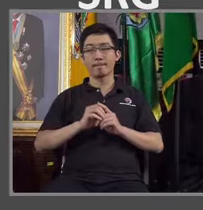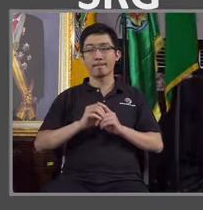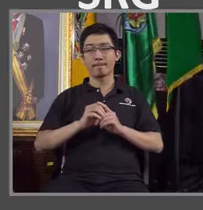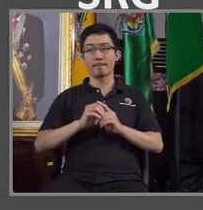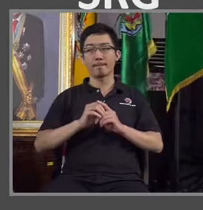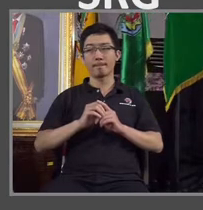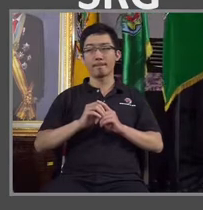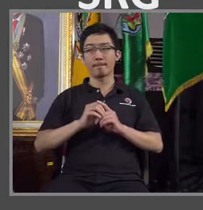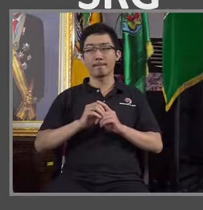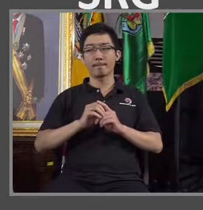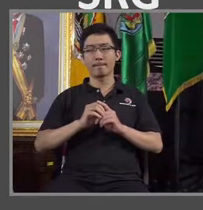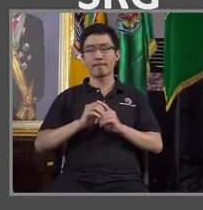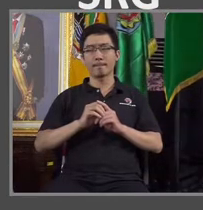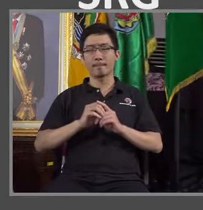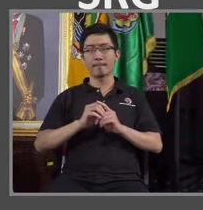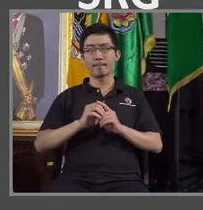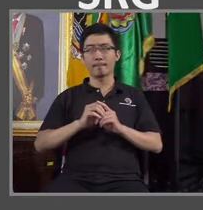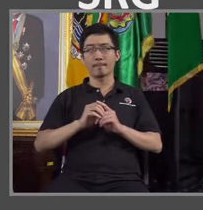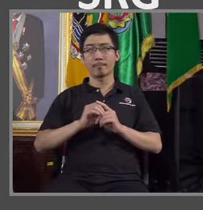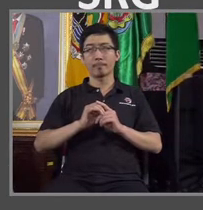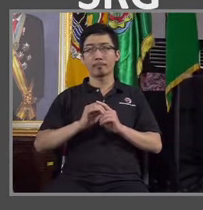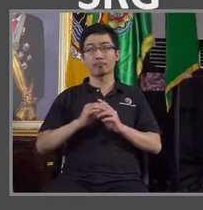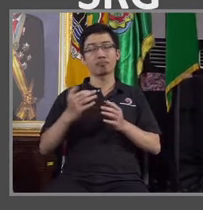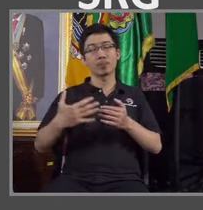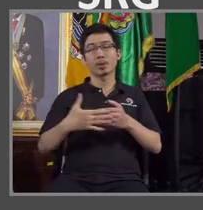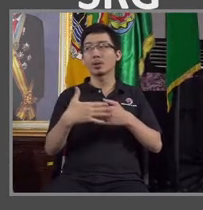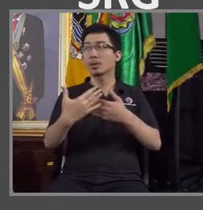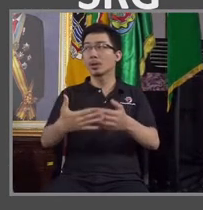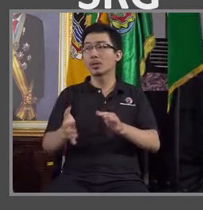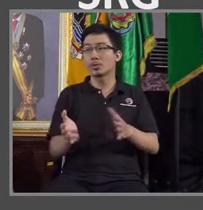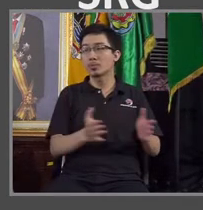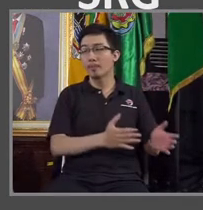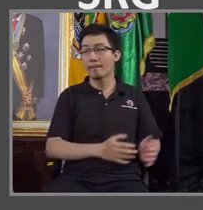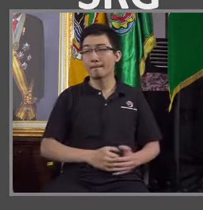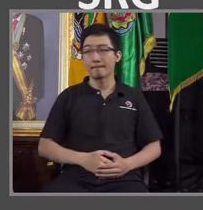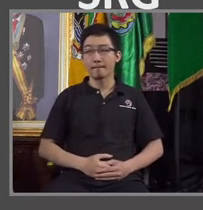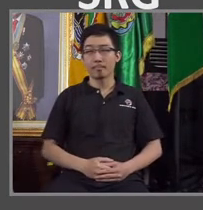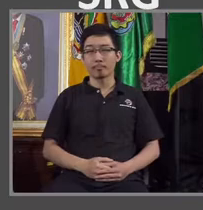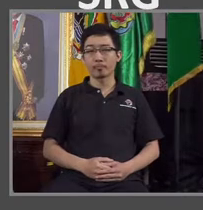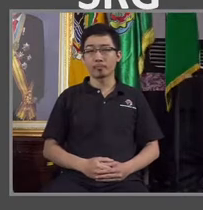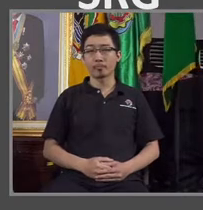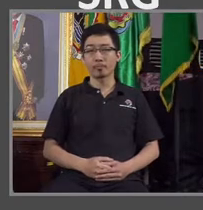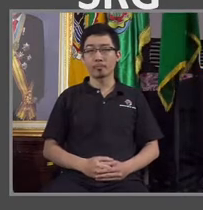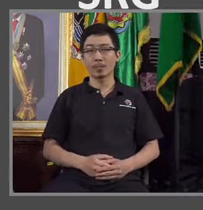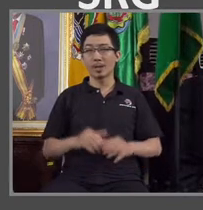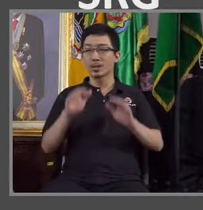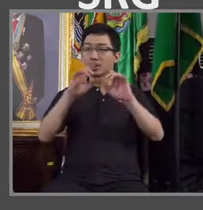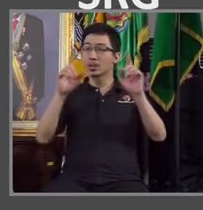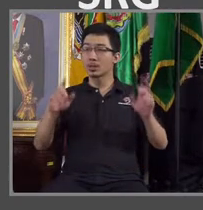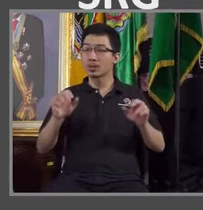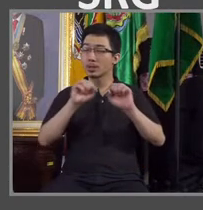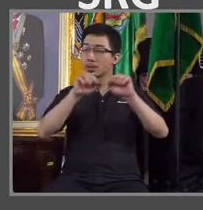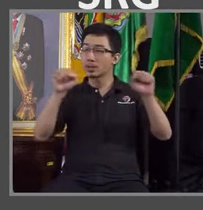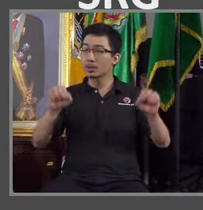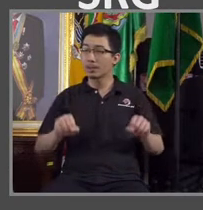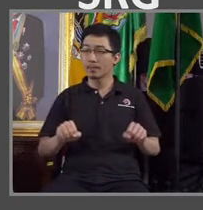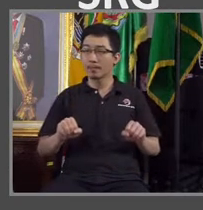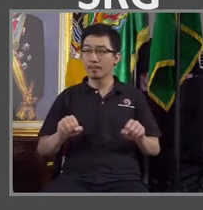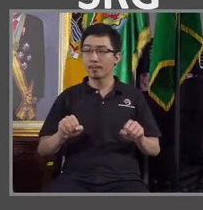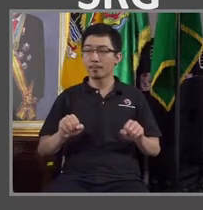kemenpan-rb yang selanjutnya sistem resi gudang atau